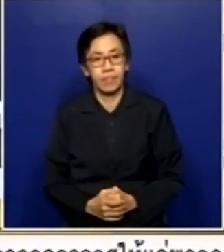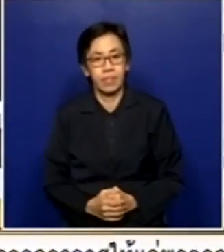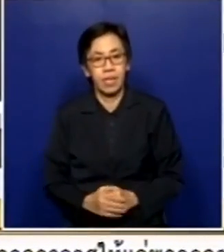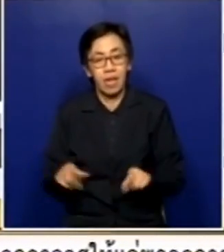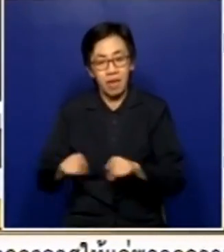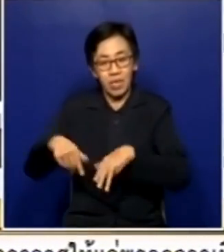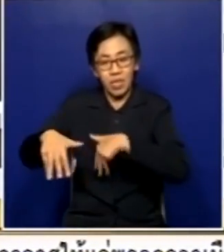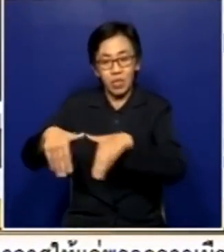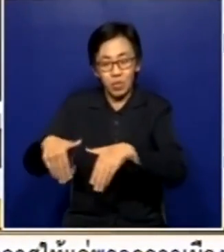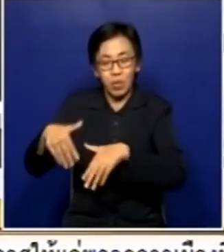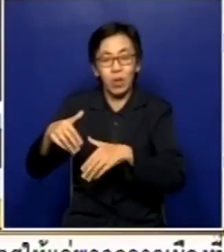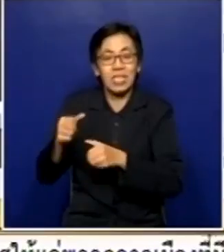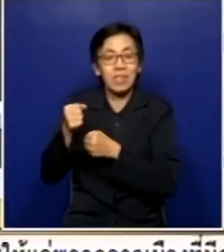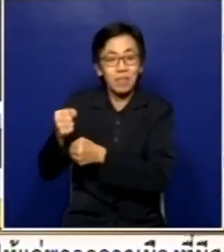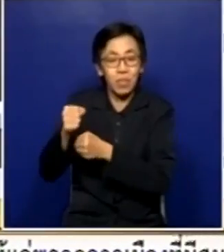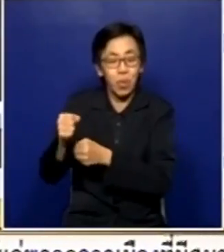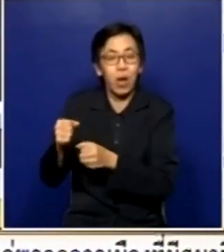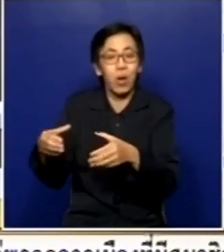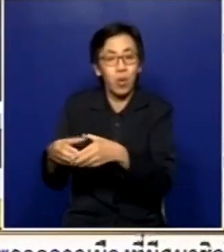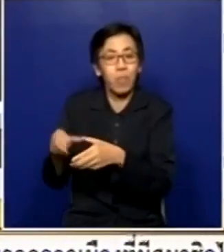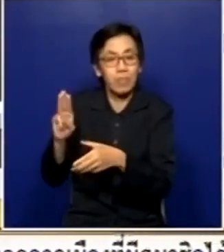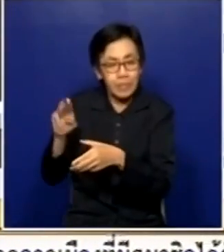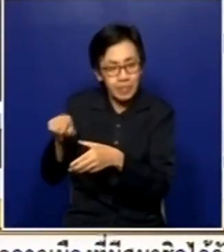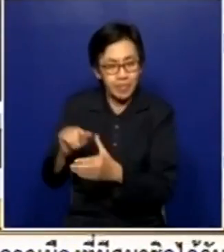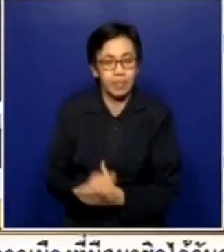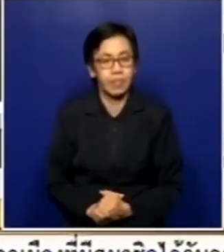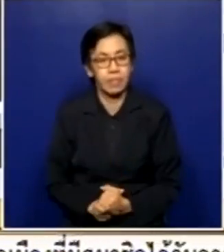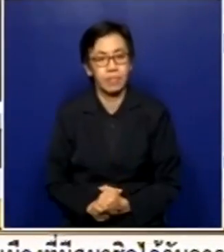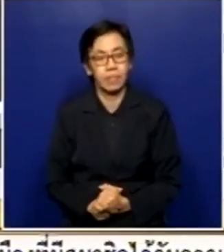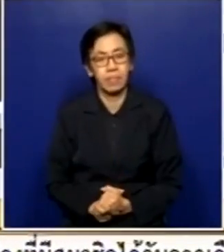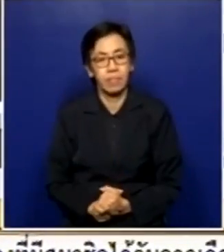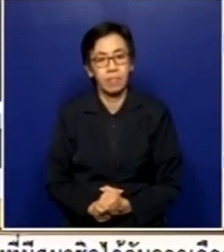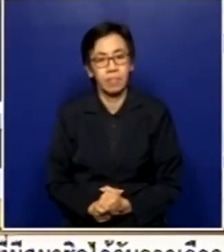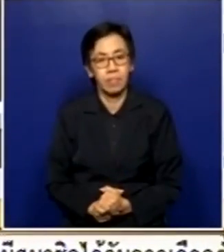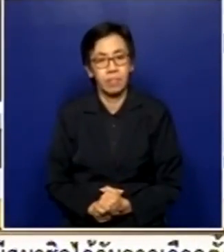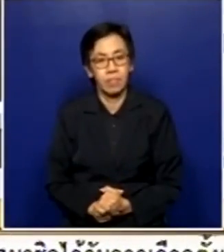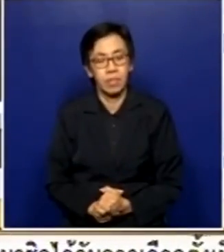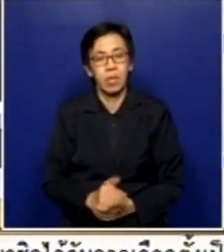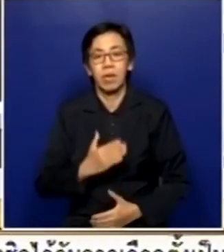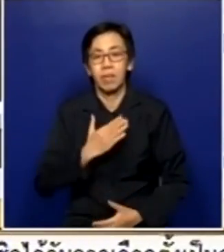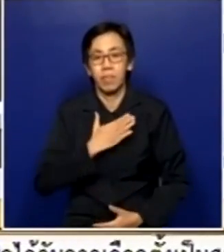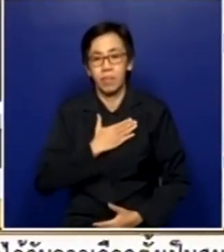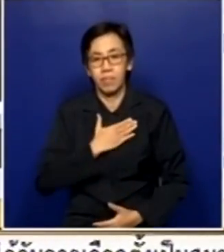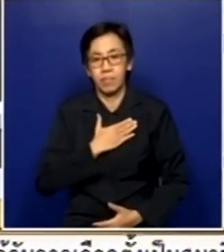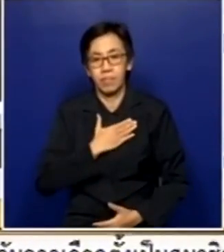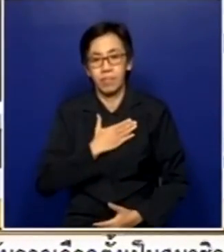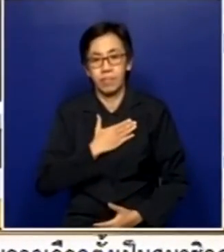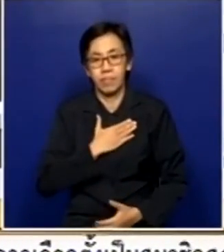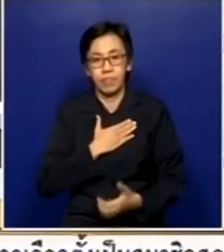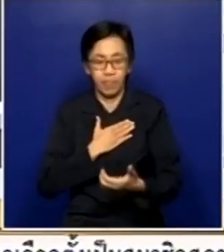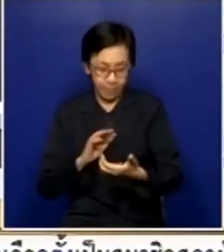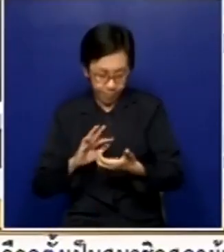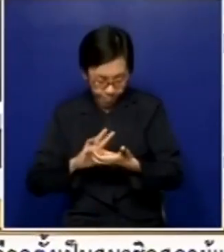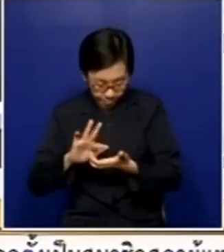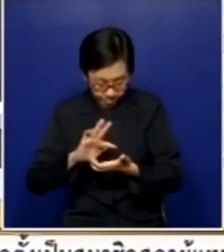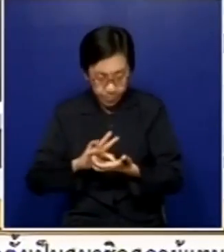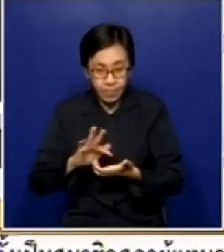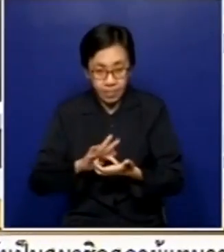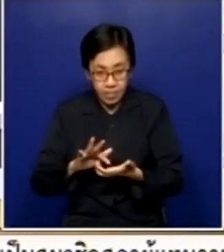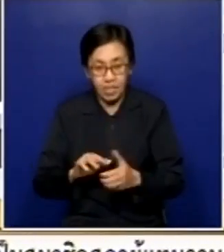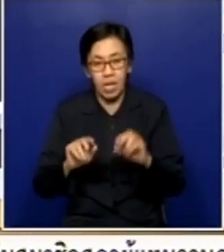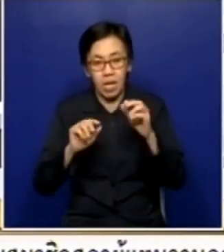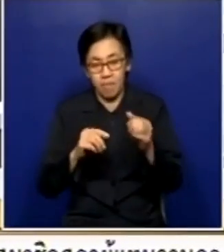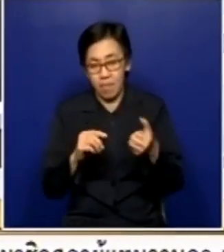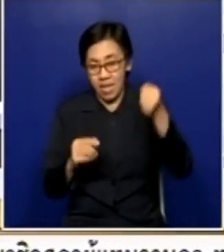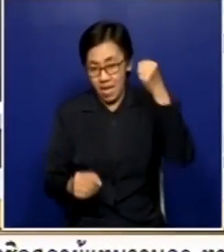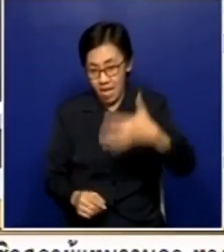เช่นม็อบคะดังนั้นท่านประธานครับผมจะก็มี 5พ่อ